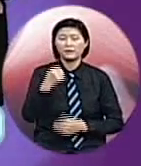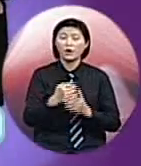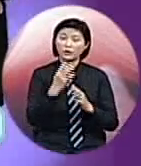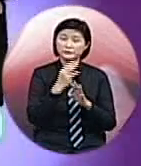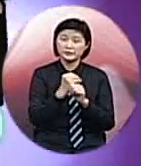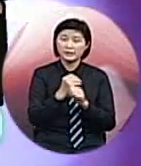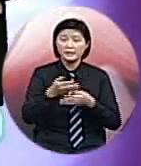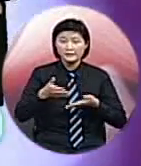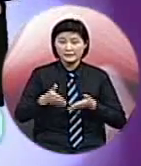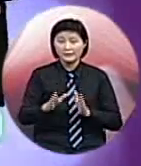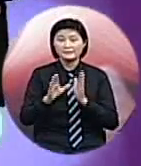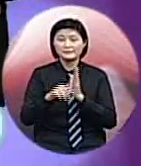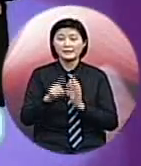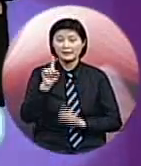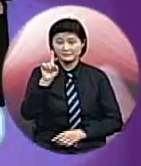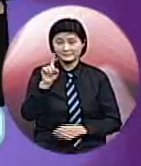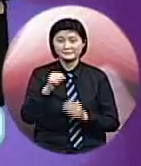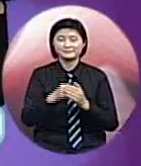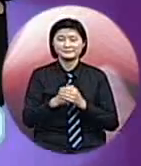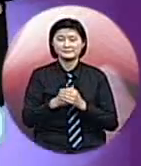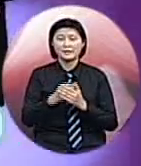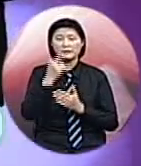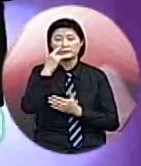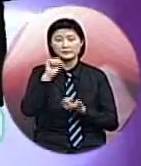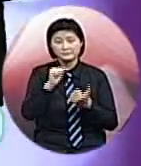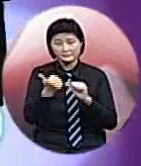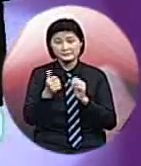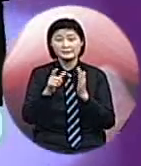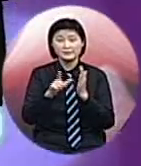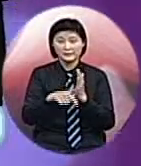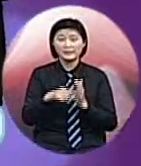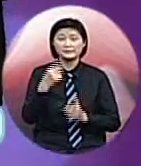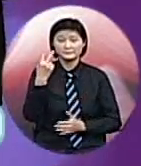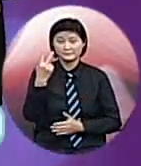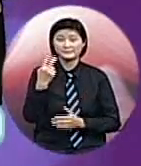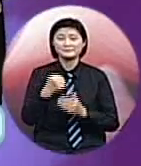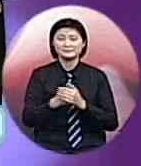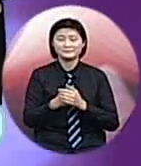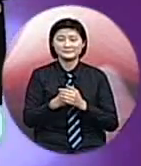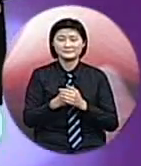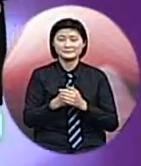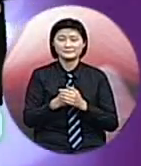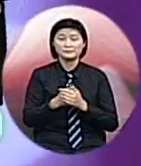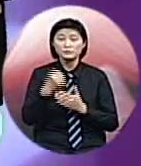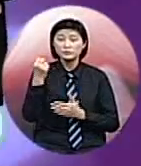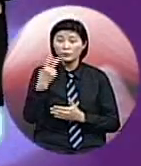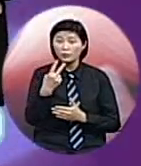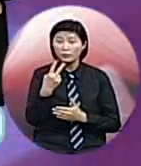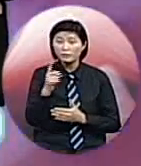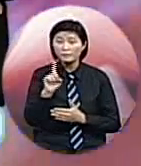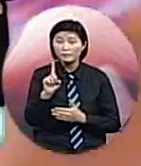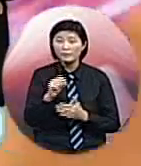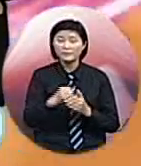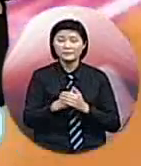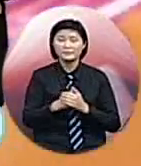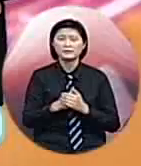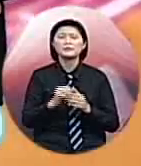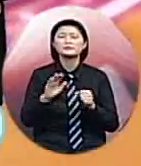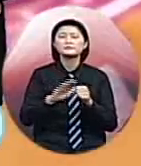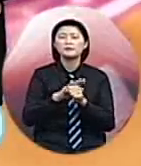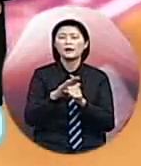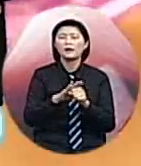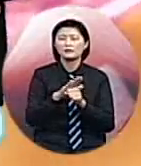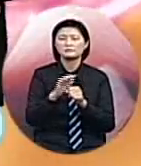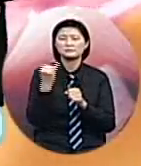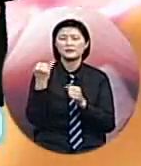울죠? 태어났을 때? 또? 부모님 돌아가셨을 때? 또? 또? 예. 사랑한